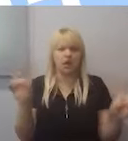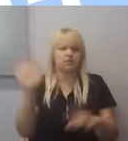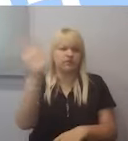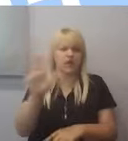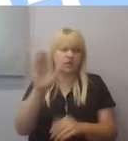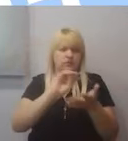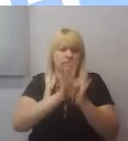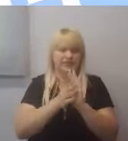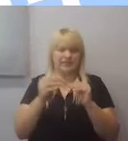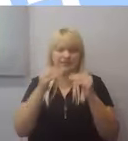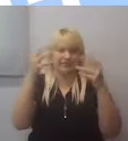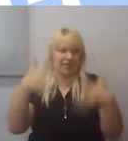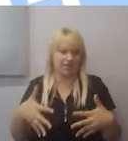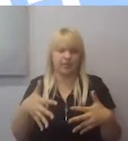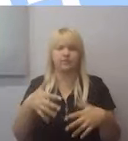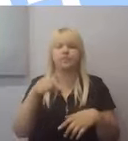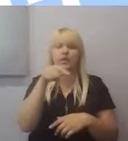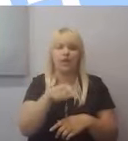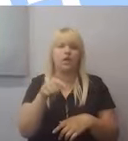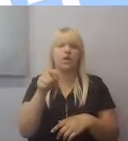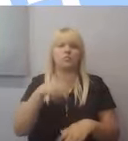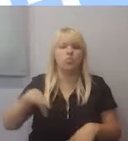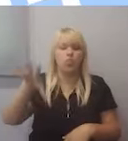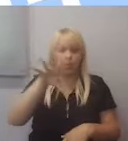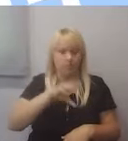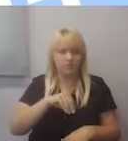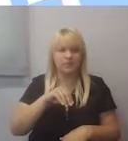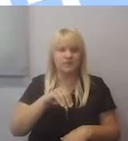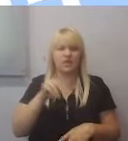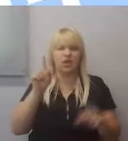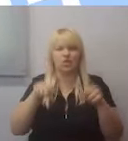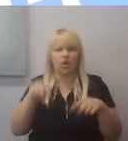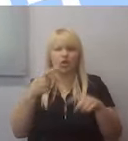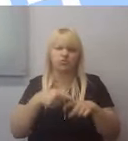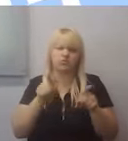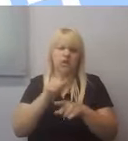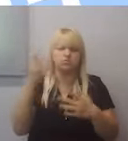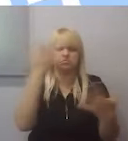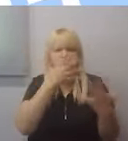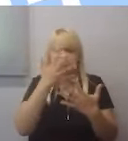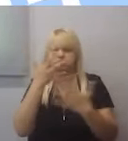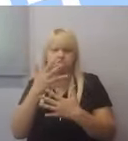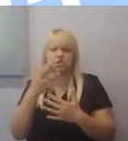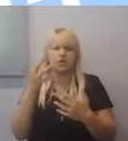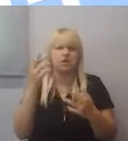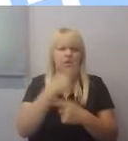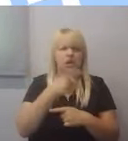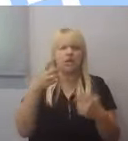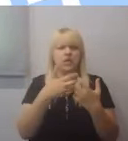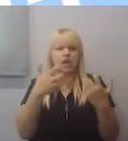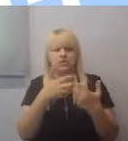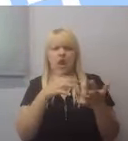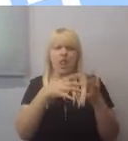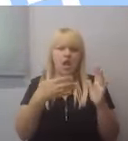mums ir t tas nu kas varbūt š tad jūk tā tā izpratne kas ir izņēmuma stāvoklis un kas ir karaaiks tad